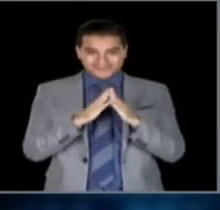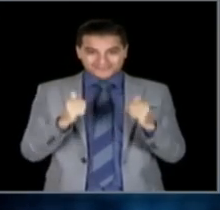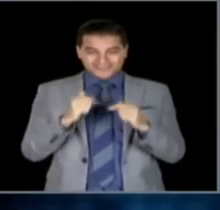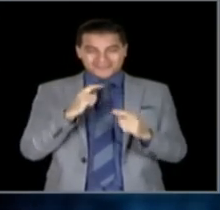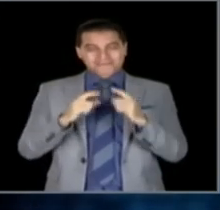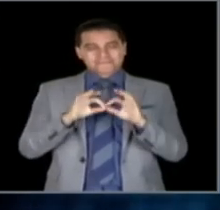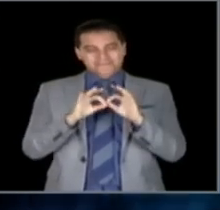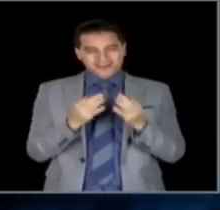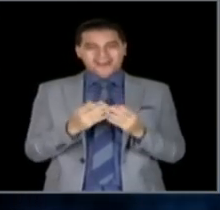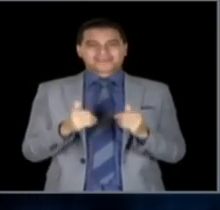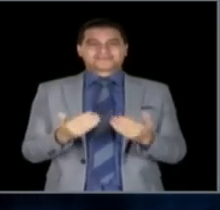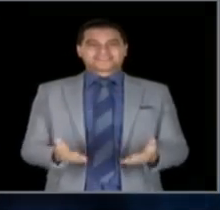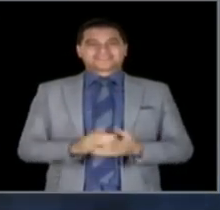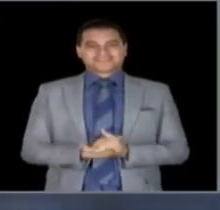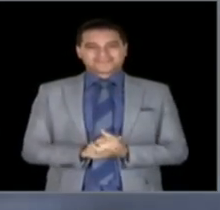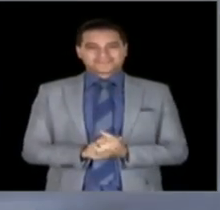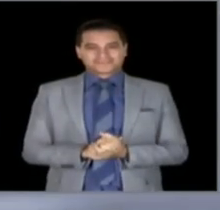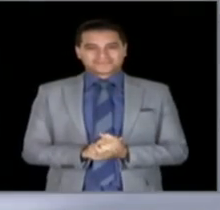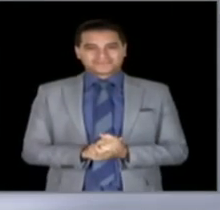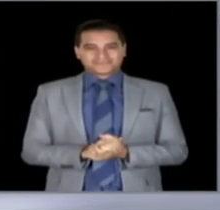البنك الأهلي المصري، بنك أهل مصر.